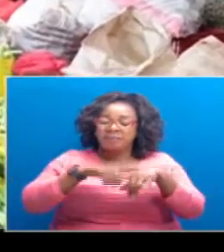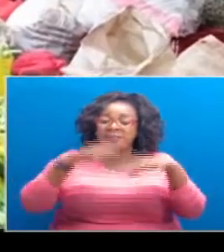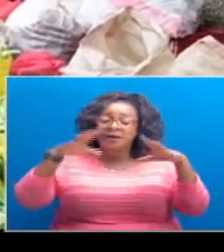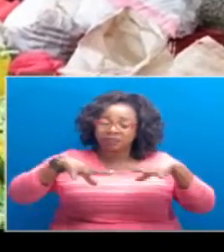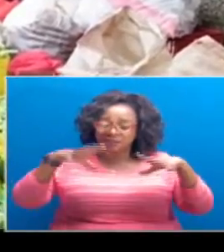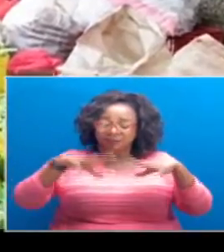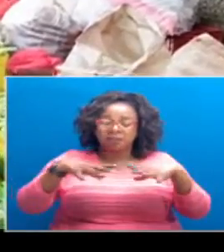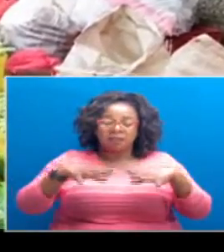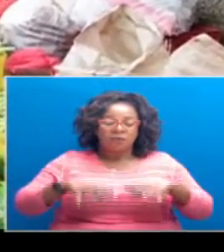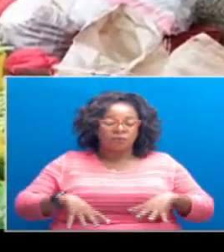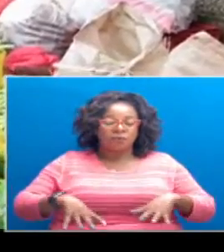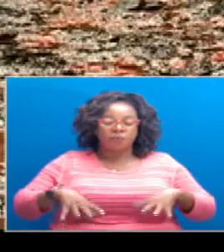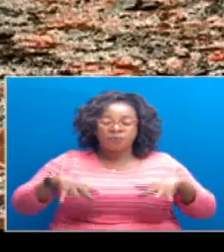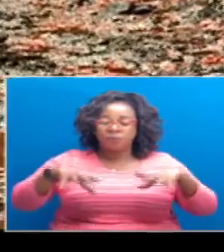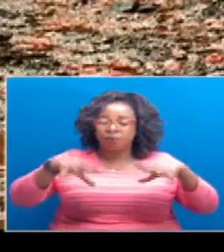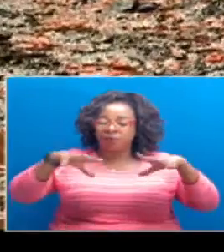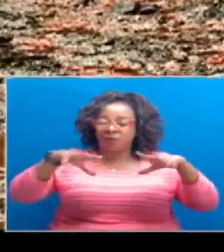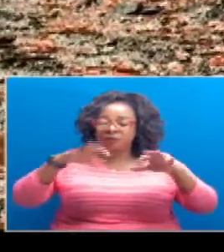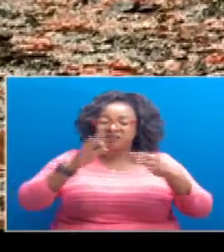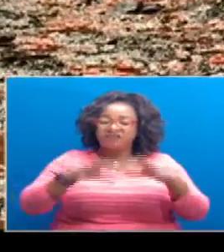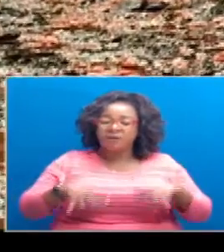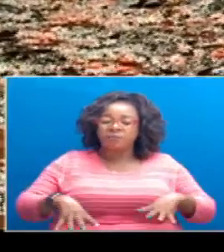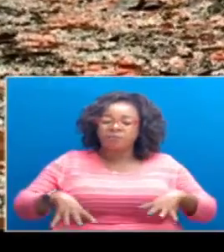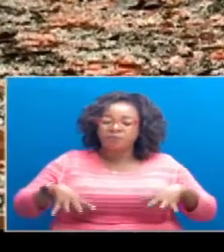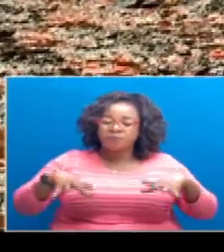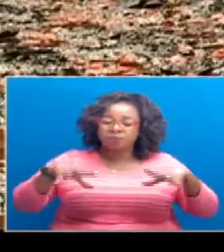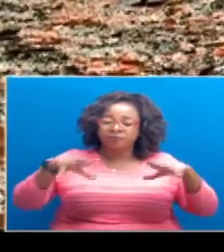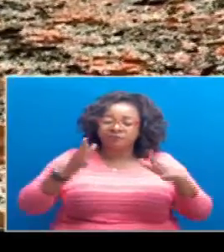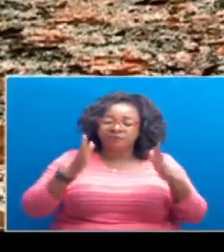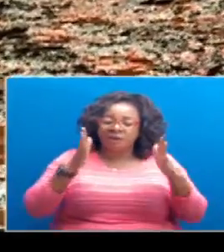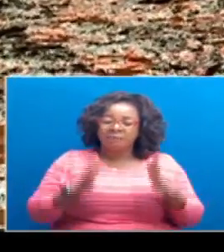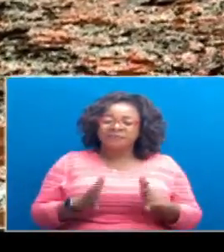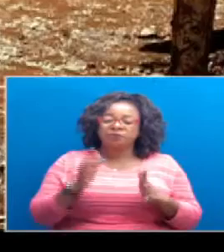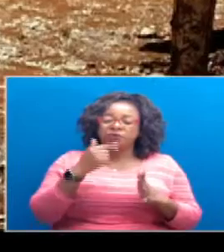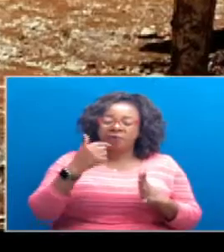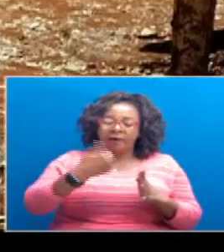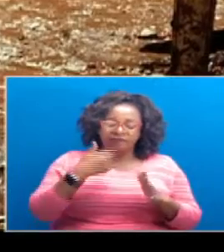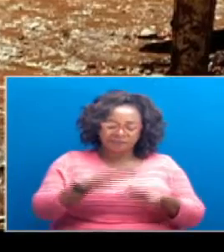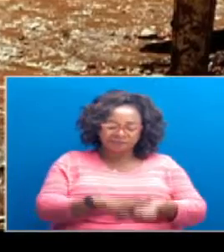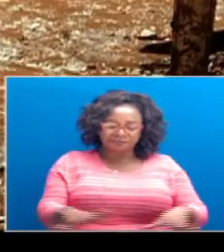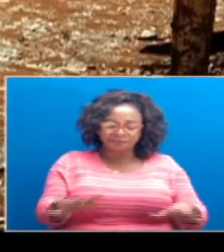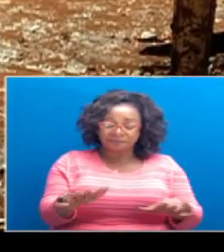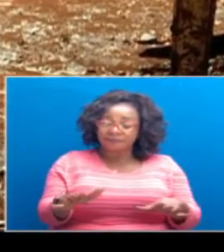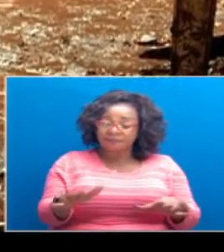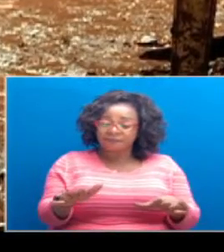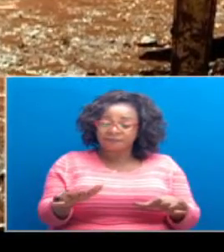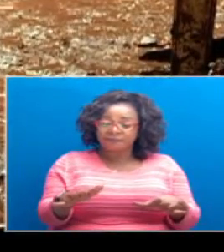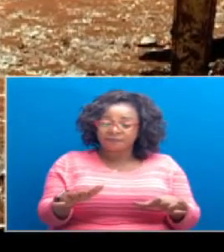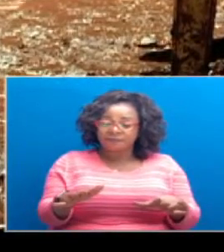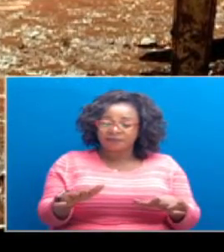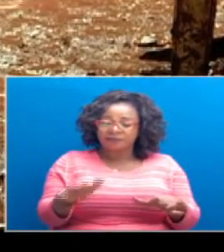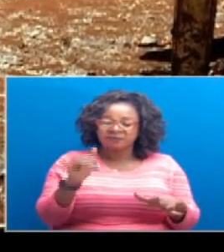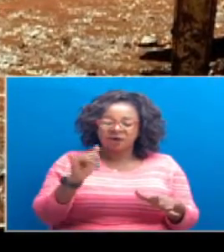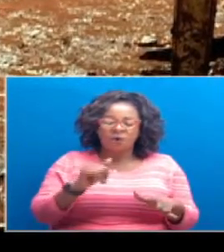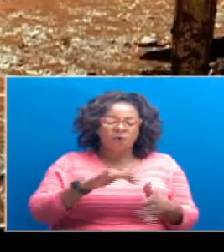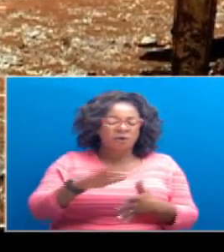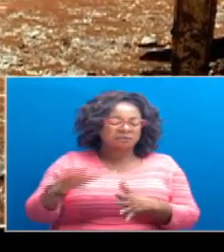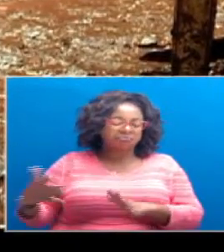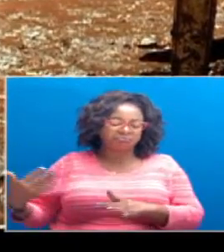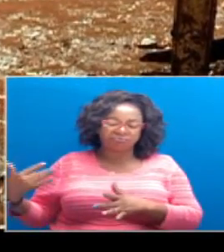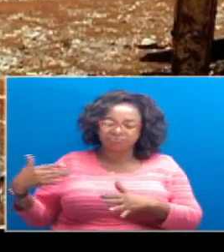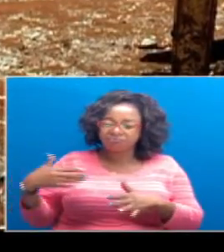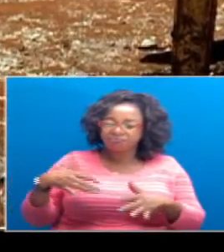ina overflow. Sasa iki overflow mwenye anatandika chini hiyo sewage yote inaingia